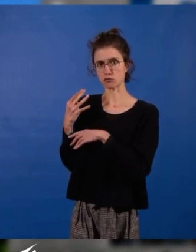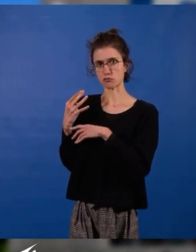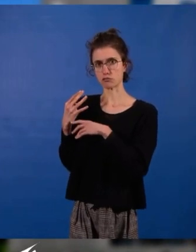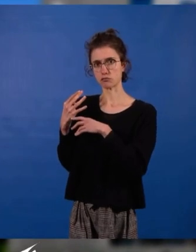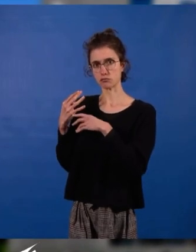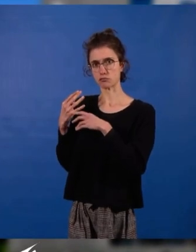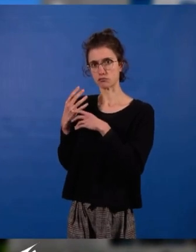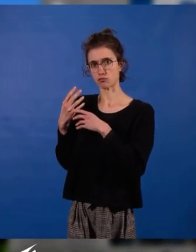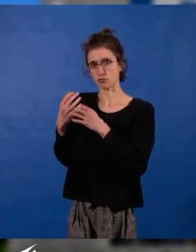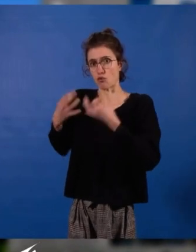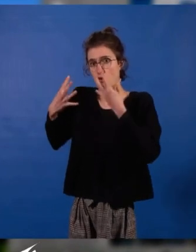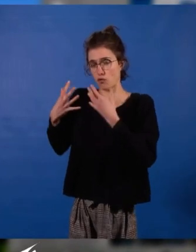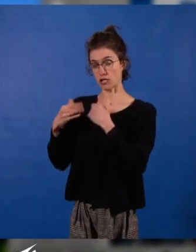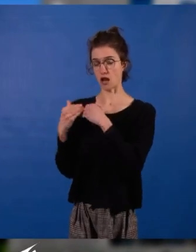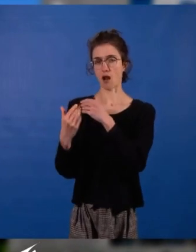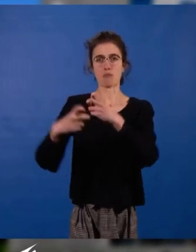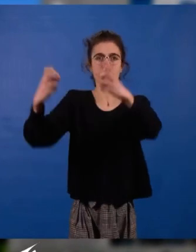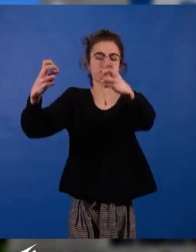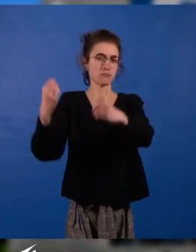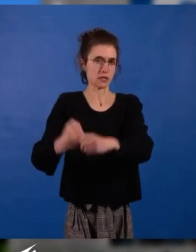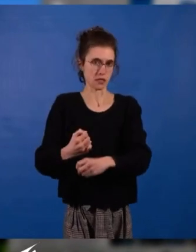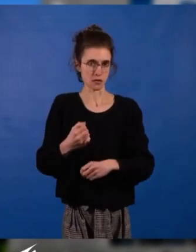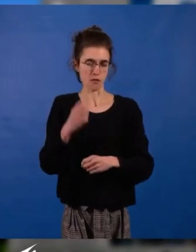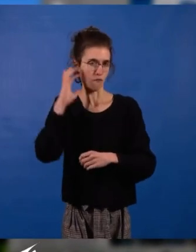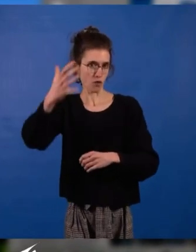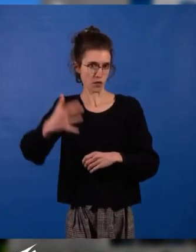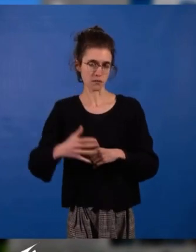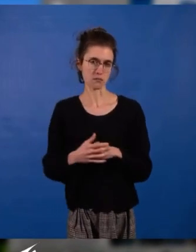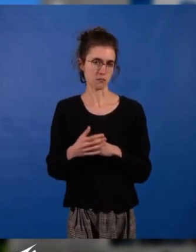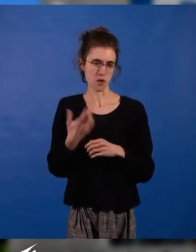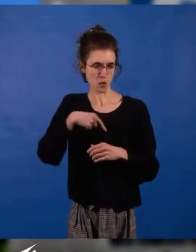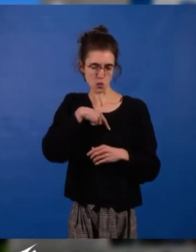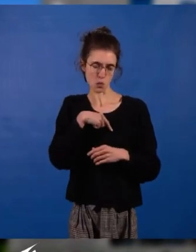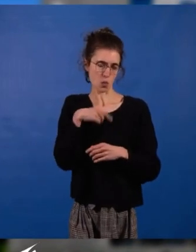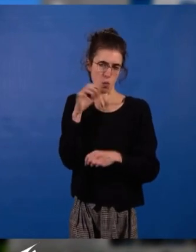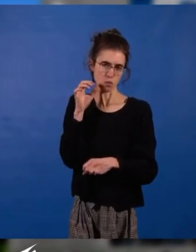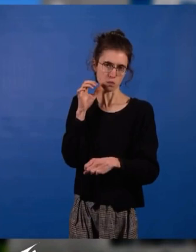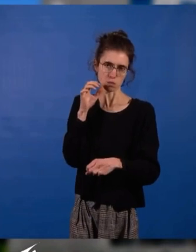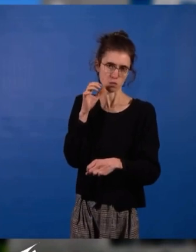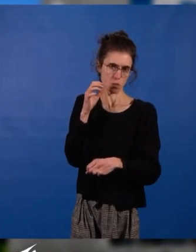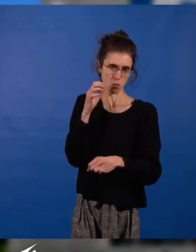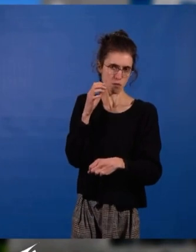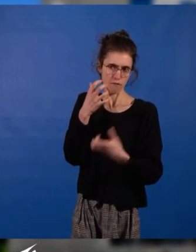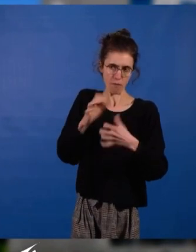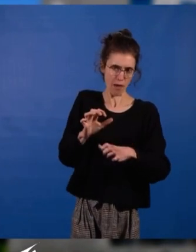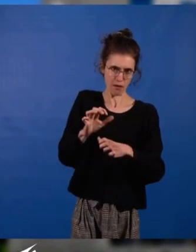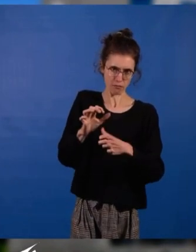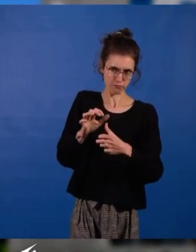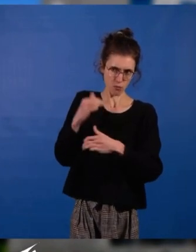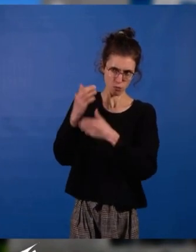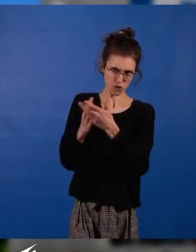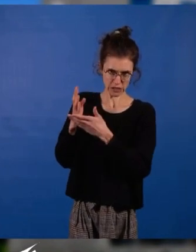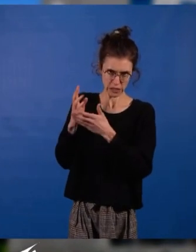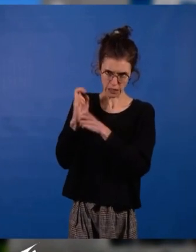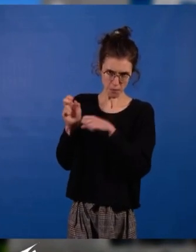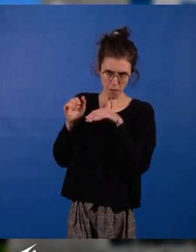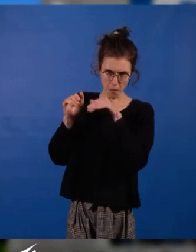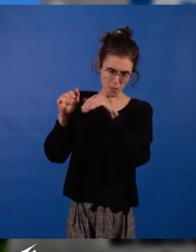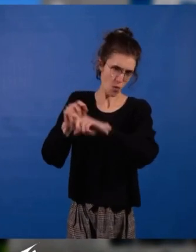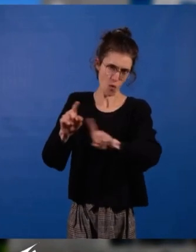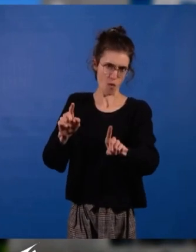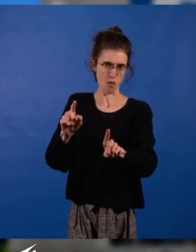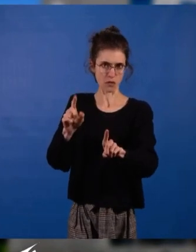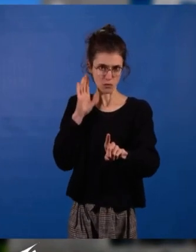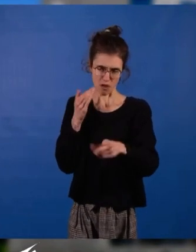dans la co-construction et dans la gestion du futur de cet aéroport. Alors oui, bifurquons, soyons à la hauteur des enjeux et de nos